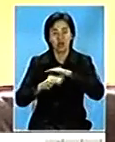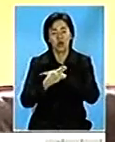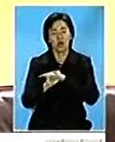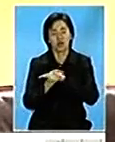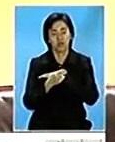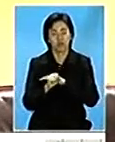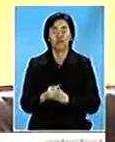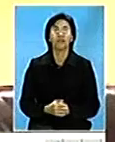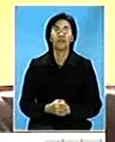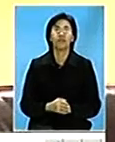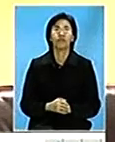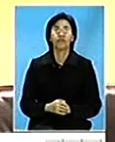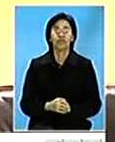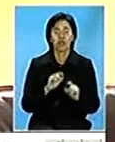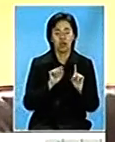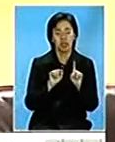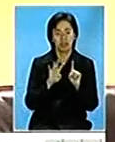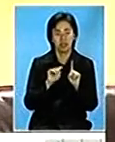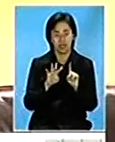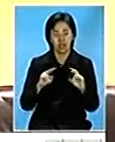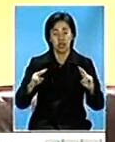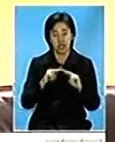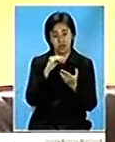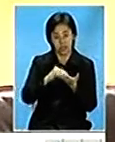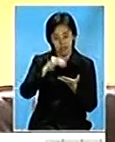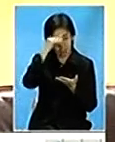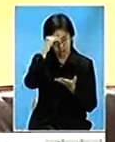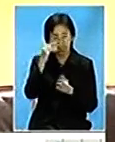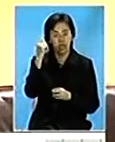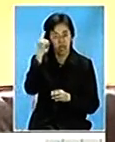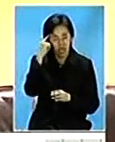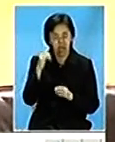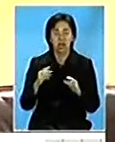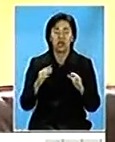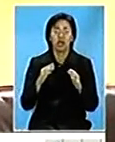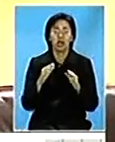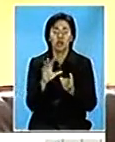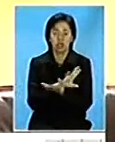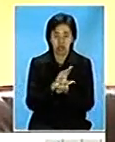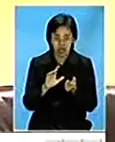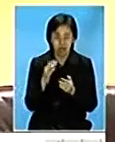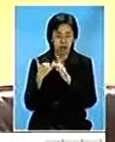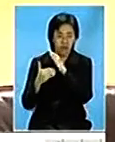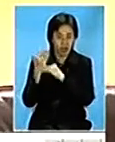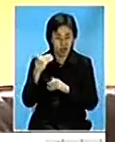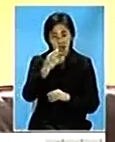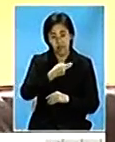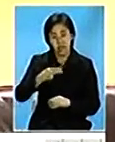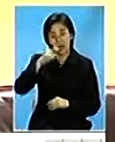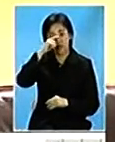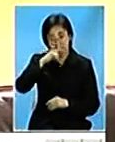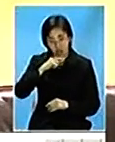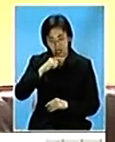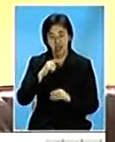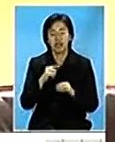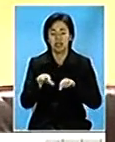ครับแล้วก็ 1.4 เนี่ยกระทรวงศึกษาถือว่าเรื่องประวัติศาสตร์วัฒนธรรมและภาษาของชาติเนี่ยเป็นนโยบายหลักนะครับ